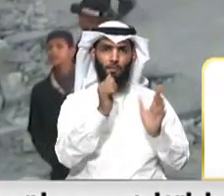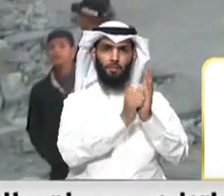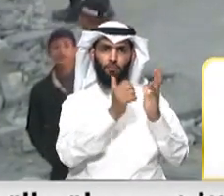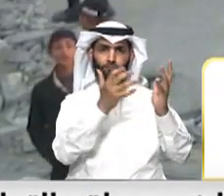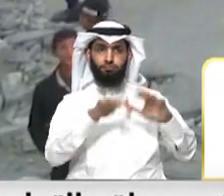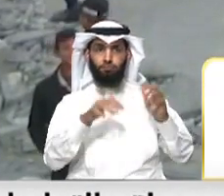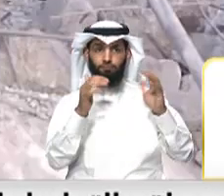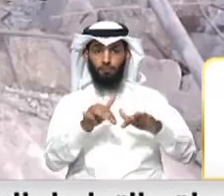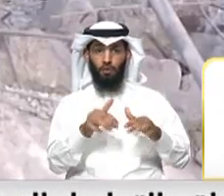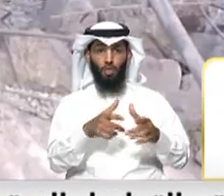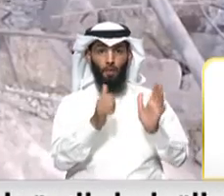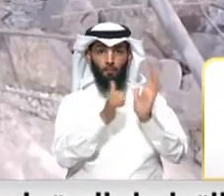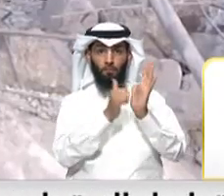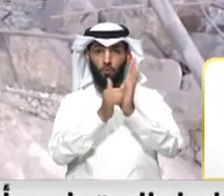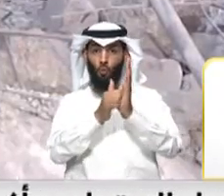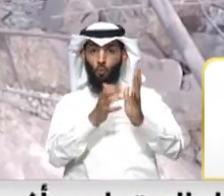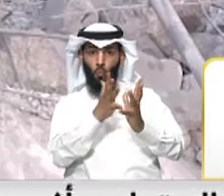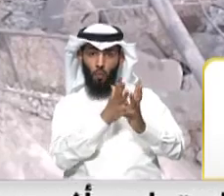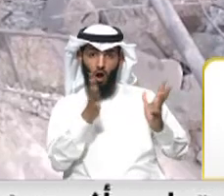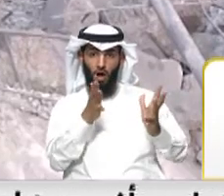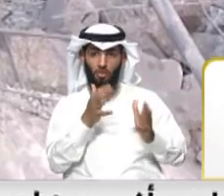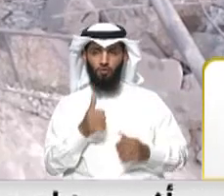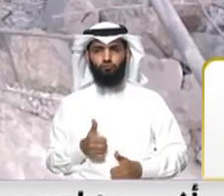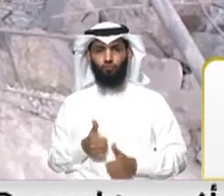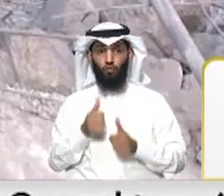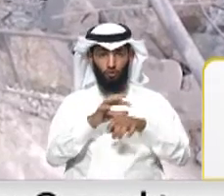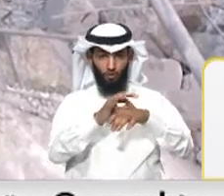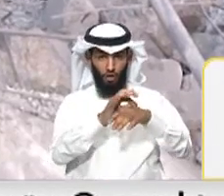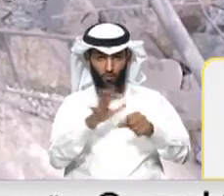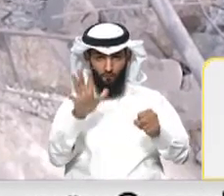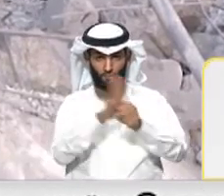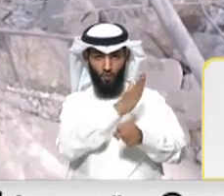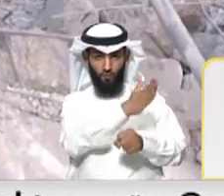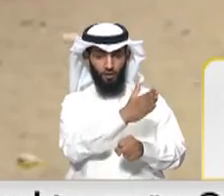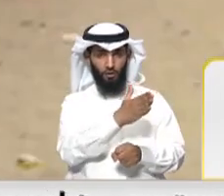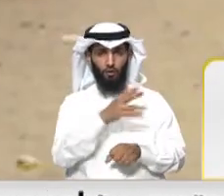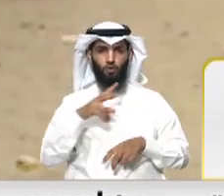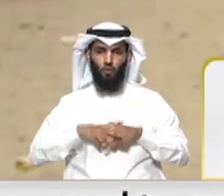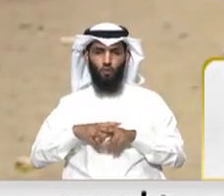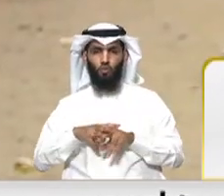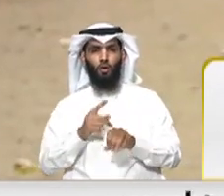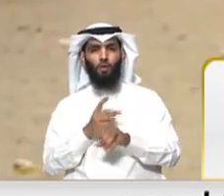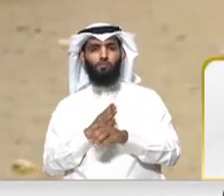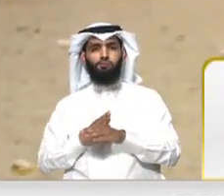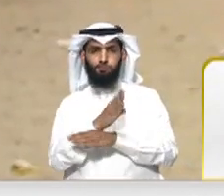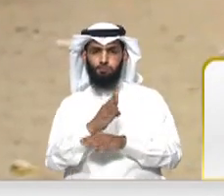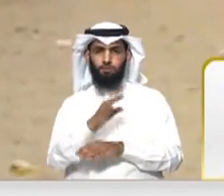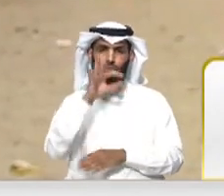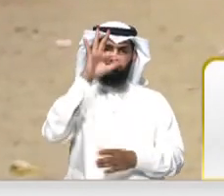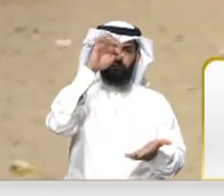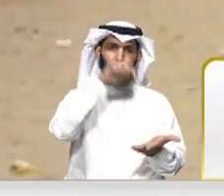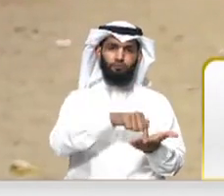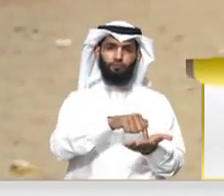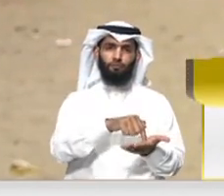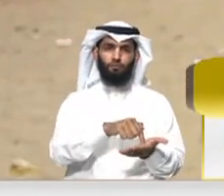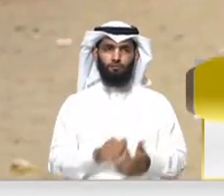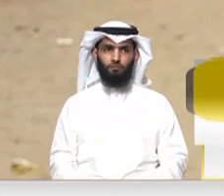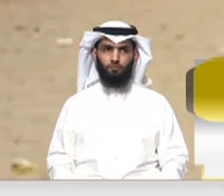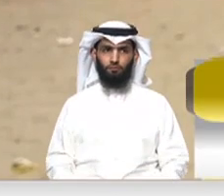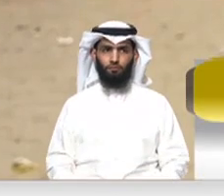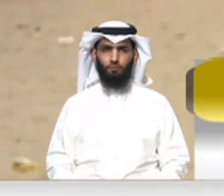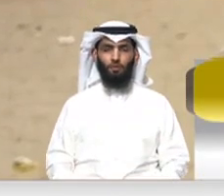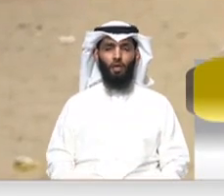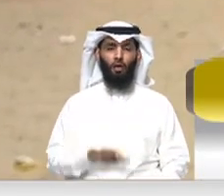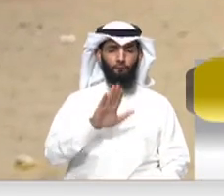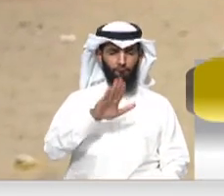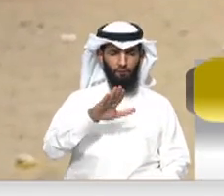الأكبر في القطاع والأكثر اكتظاظا بالسكان والأبنية. واضح تماما بأنه بنيامين نتنياهو هناك خطة يريدها